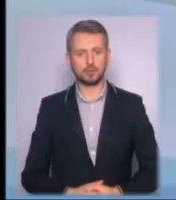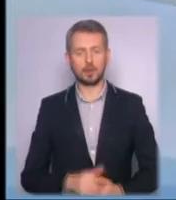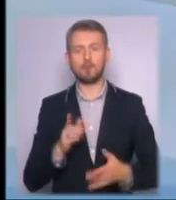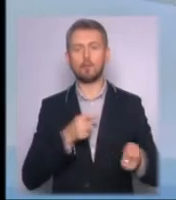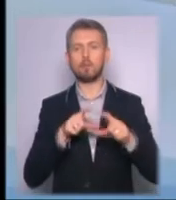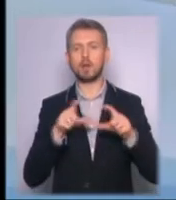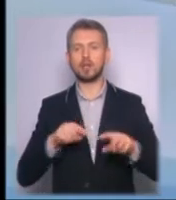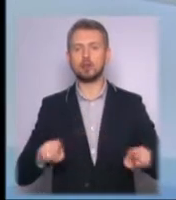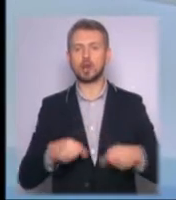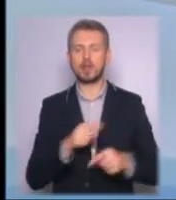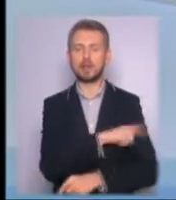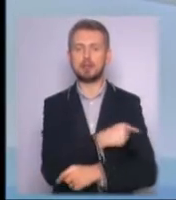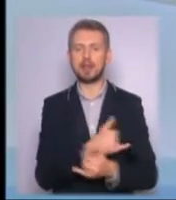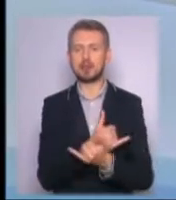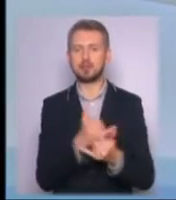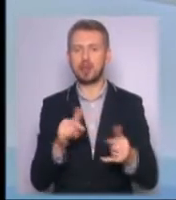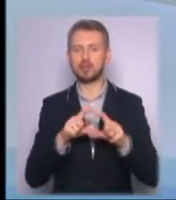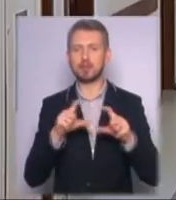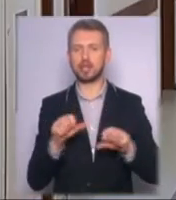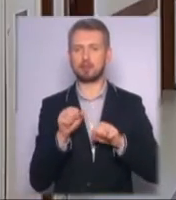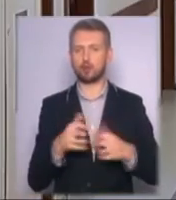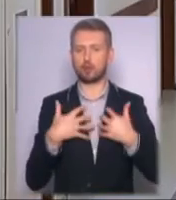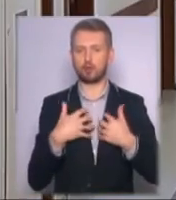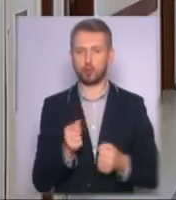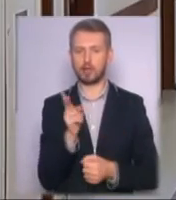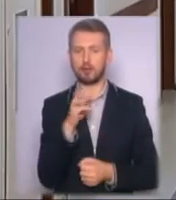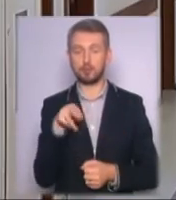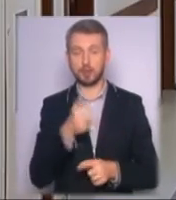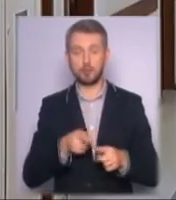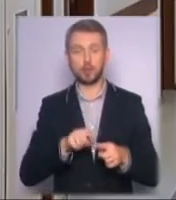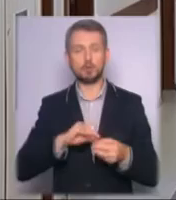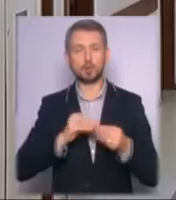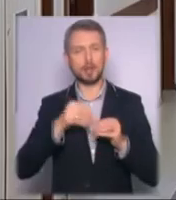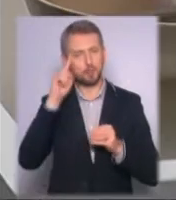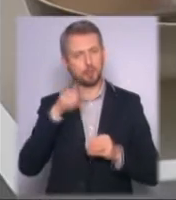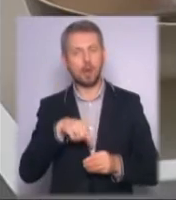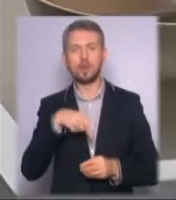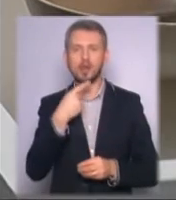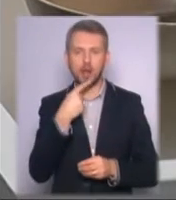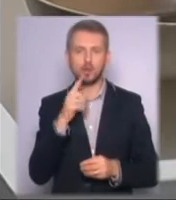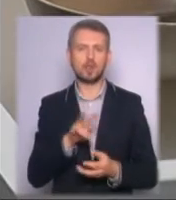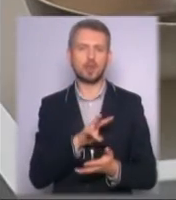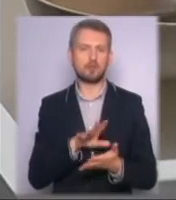Управління з організації медзабезпечення Департаменту охорони здоров'я КМДА про цю проблему знають і кажуть, що її назавжди